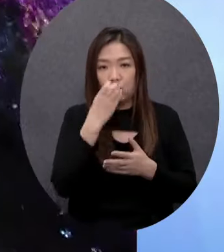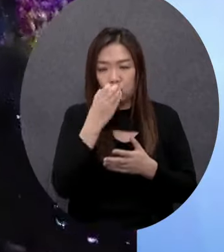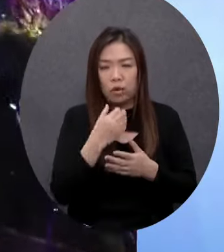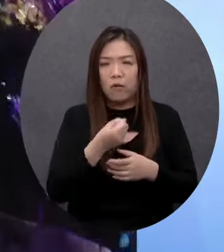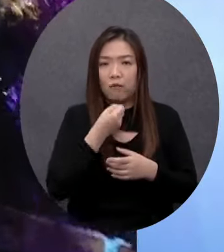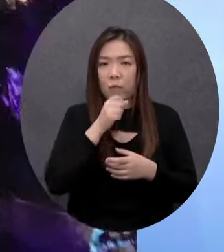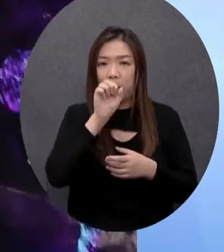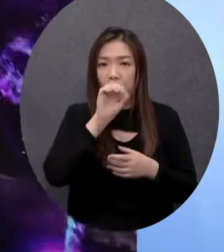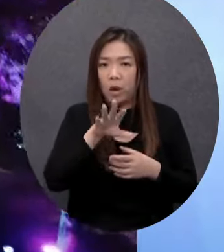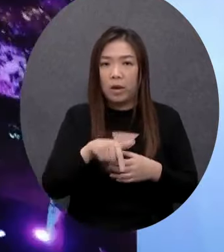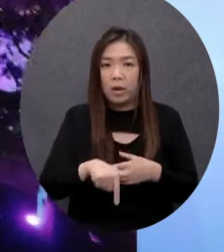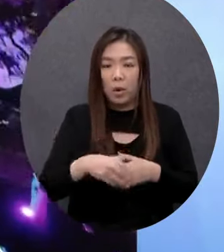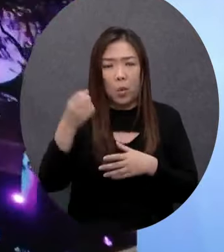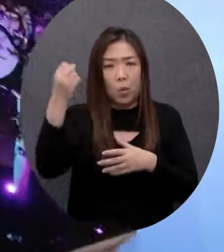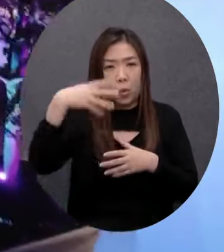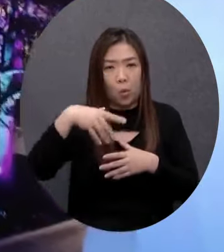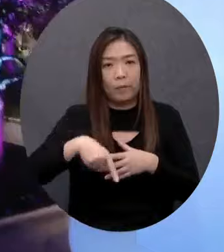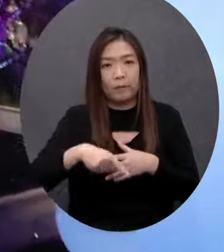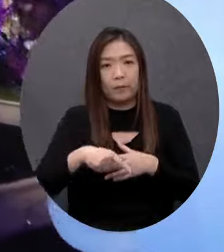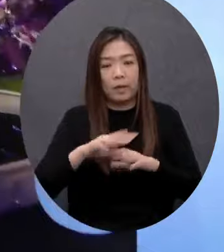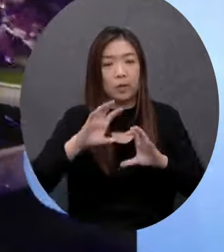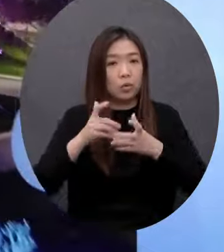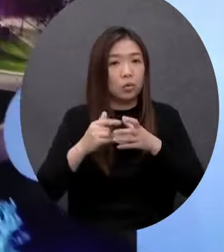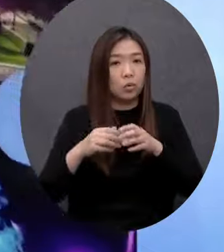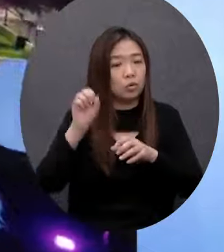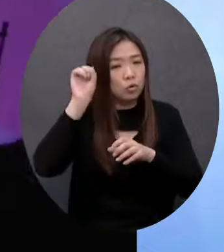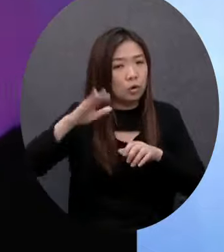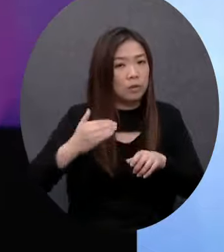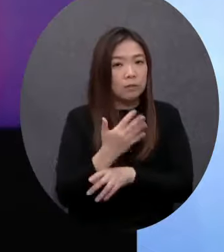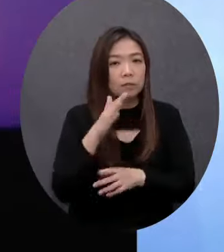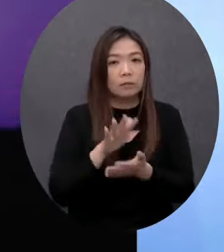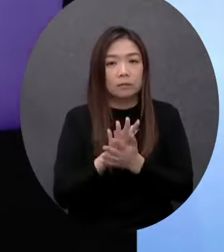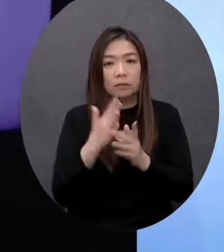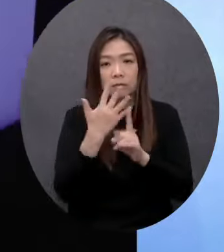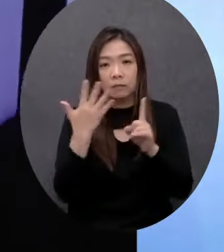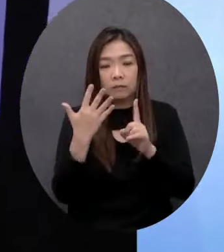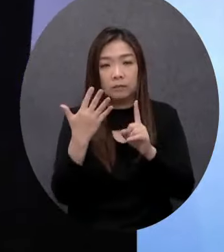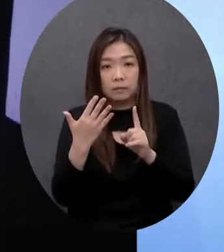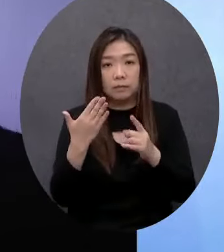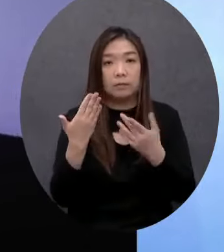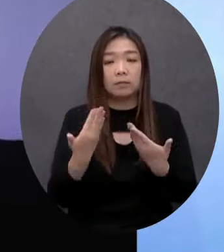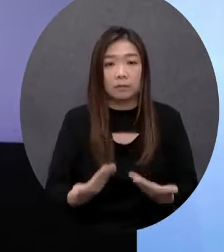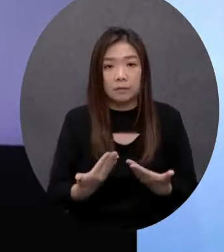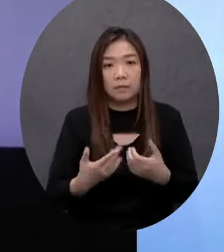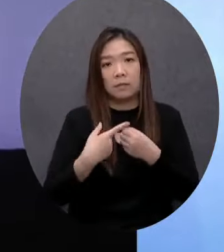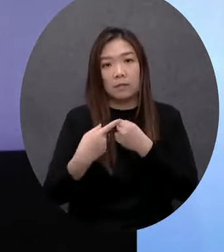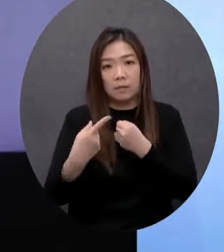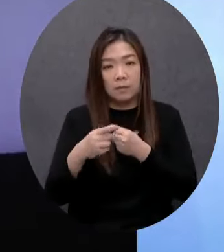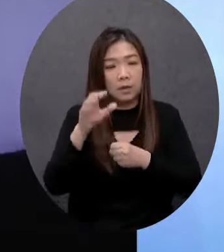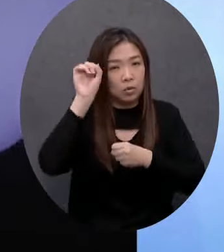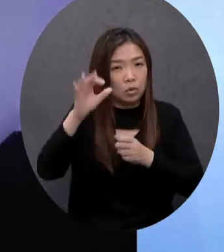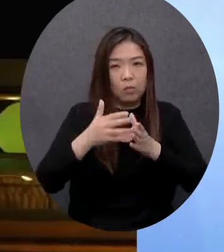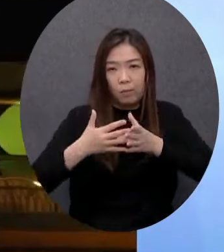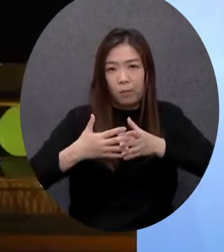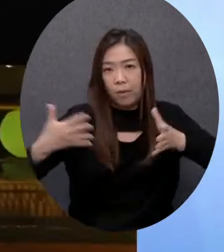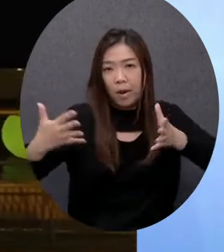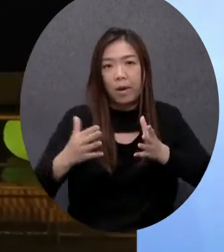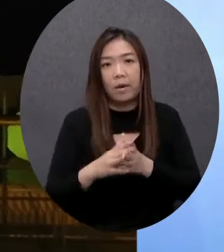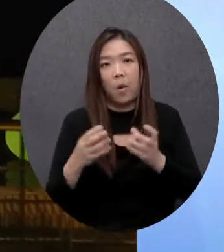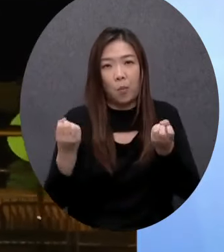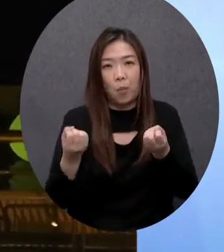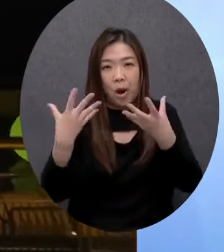表示，光年係團隊創作超過15年嘅作品，不過今次係首次創作咁大型嘅發